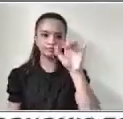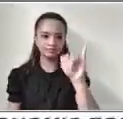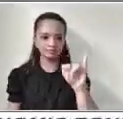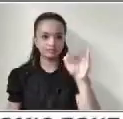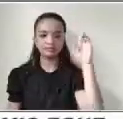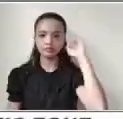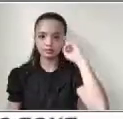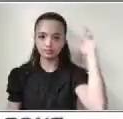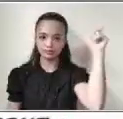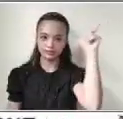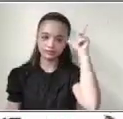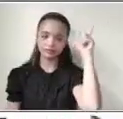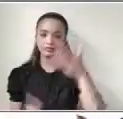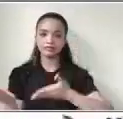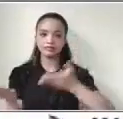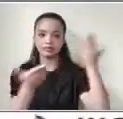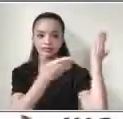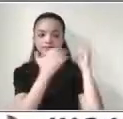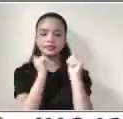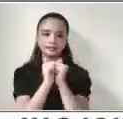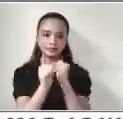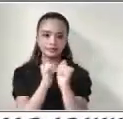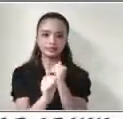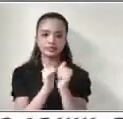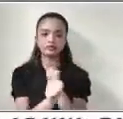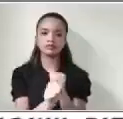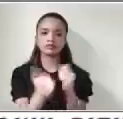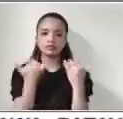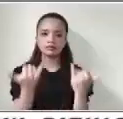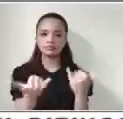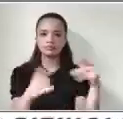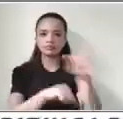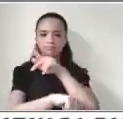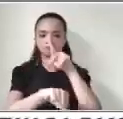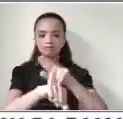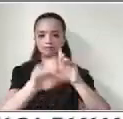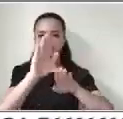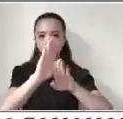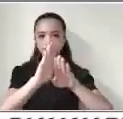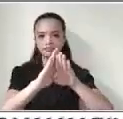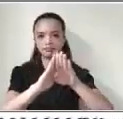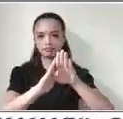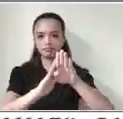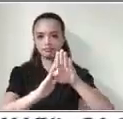na no strings attached o wala silang hinihiling kapalit sa kanilang donasyon.